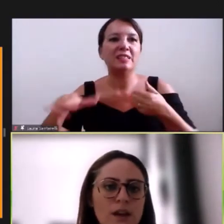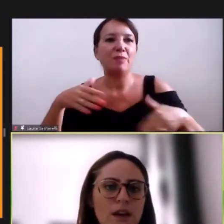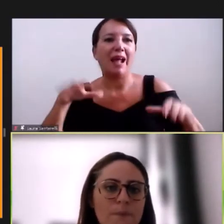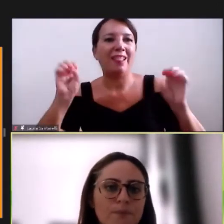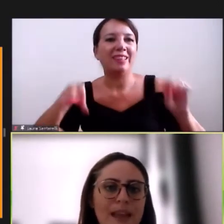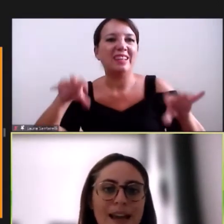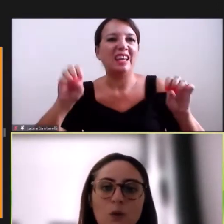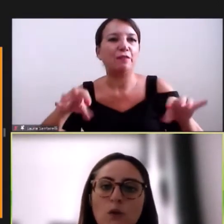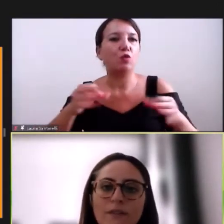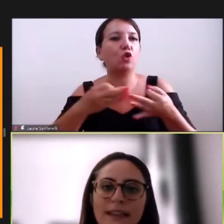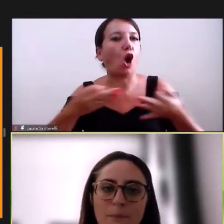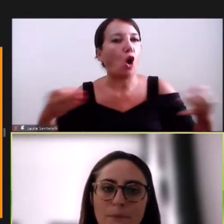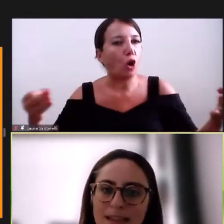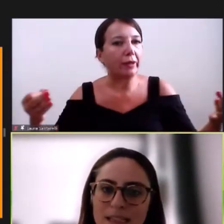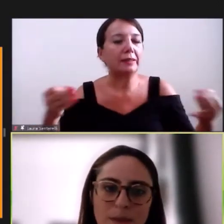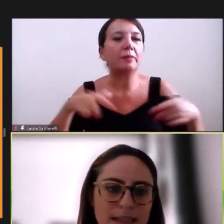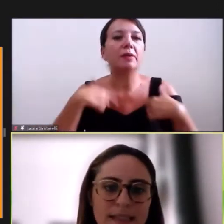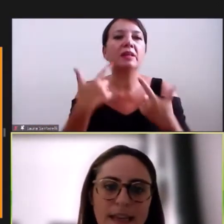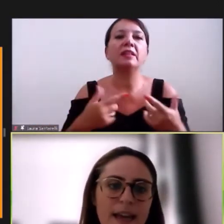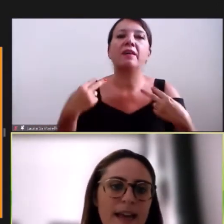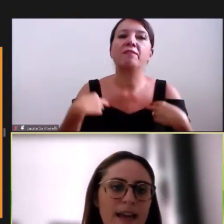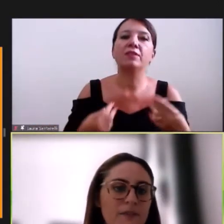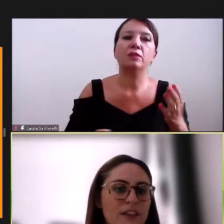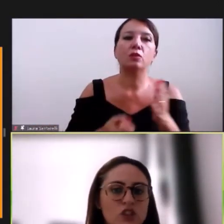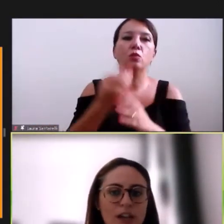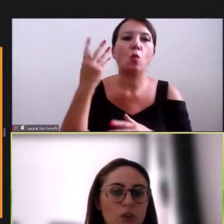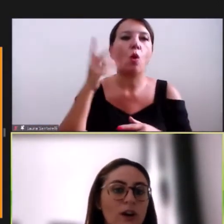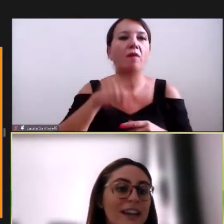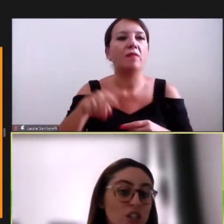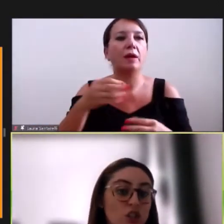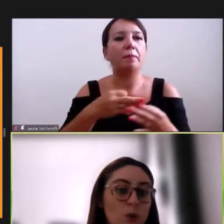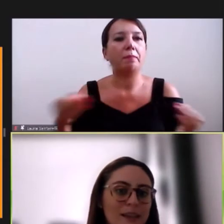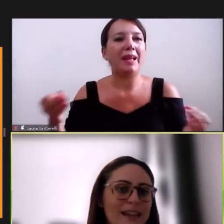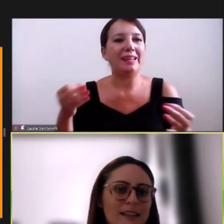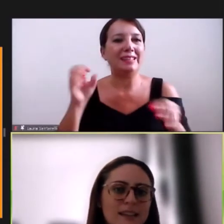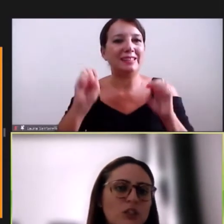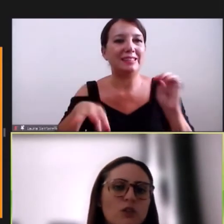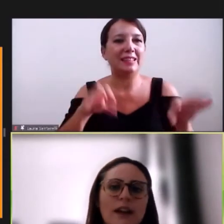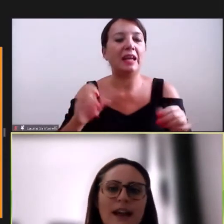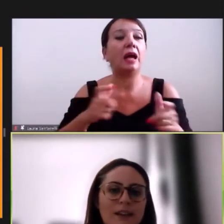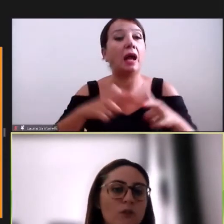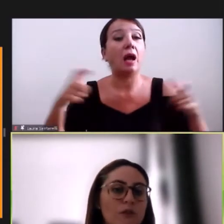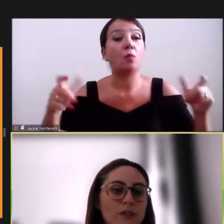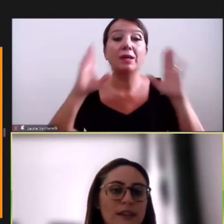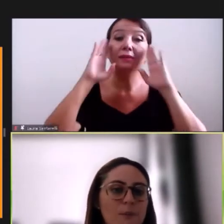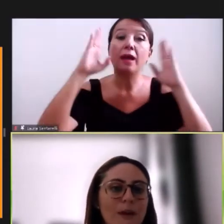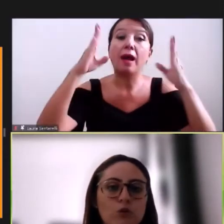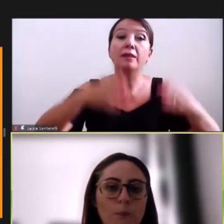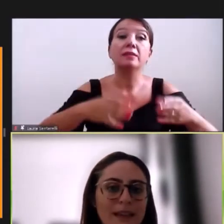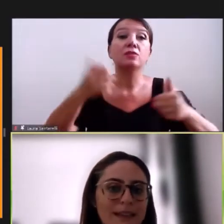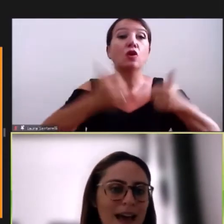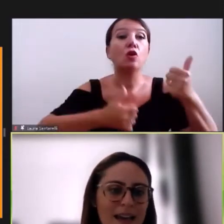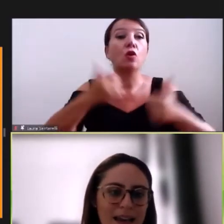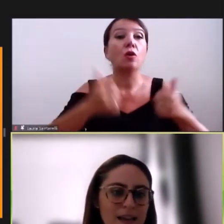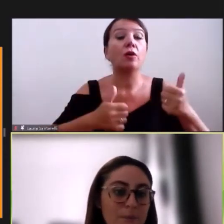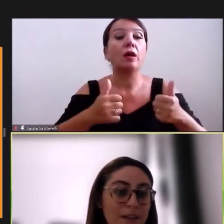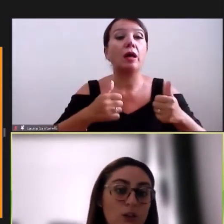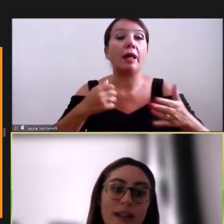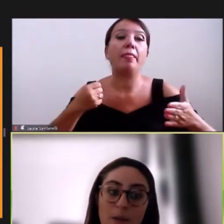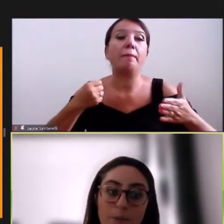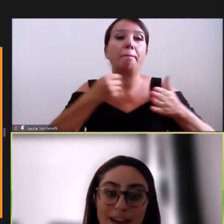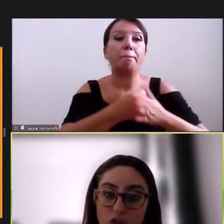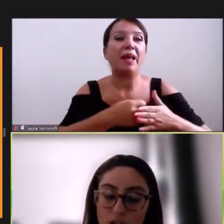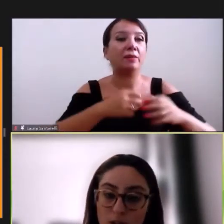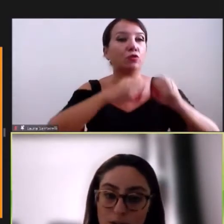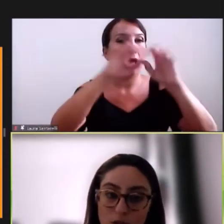rifiuti, dare nuova vita ai beni dismessi e via dicendo. Cresce quindi l'attenzione nei confronti dell'impatto ambientale, in